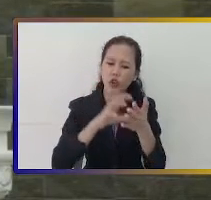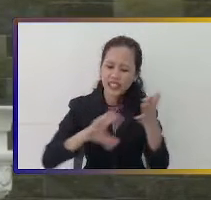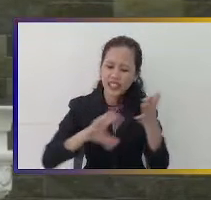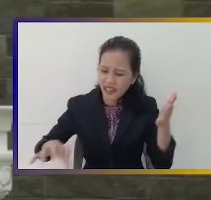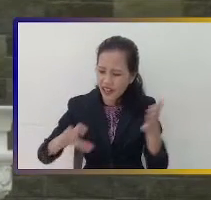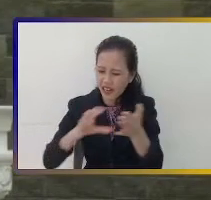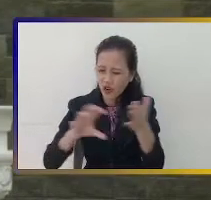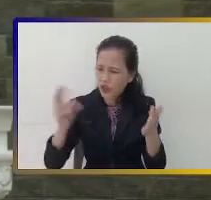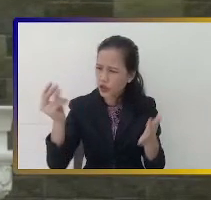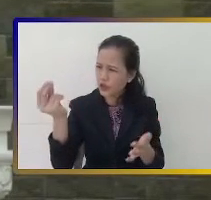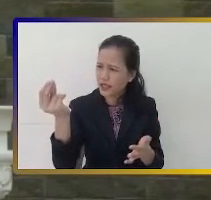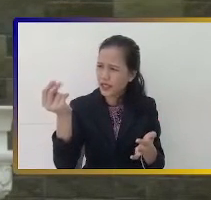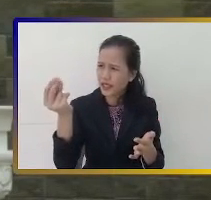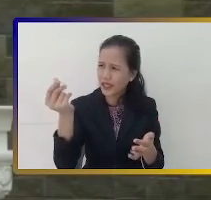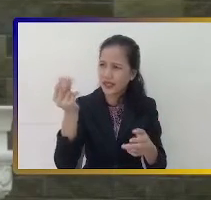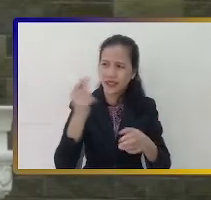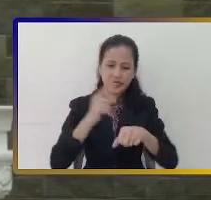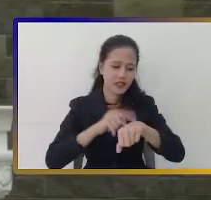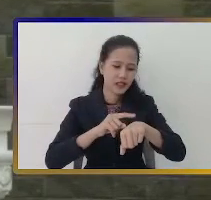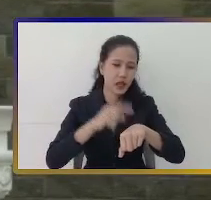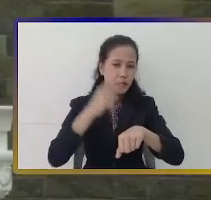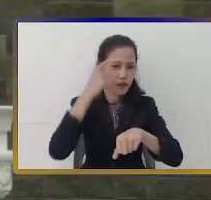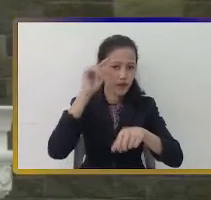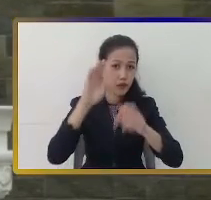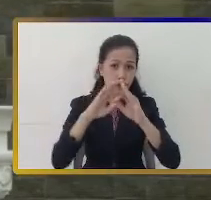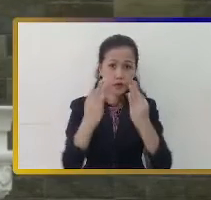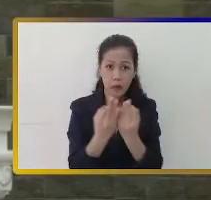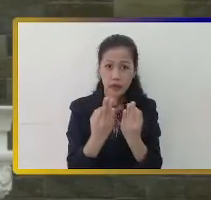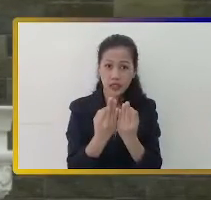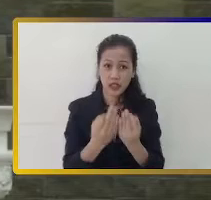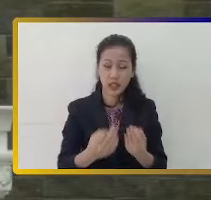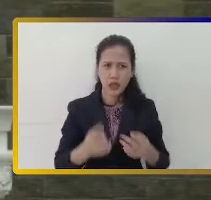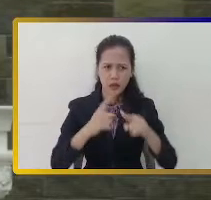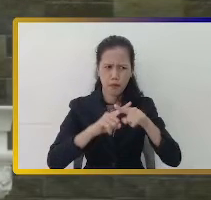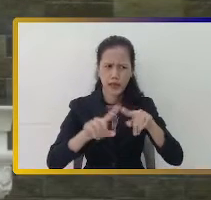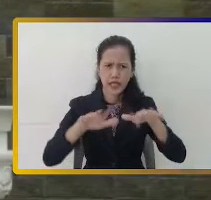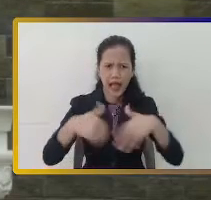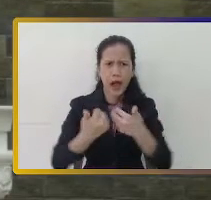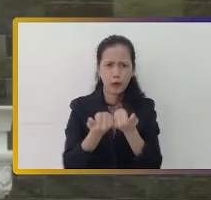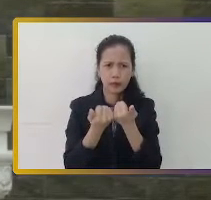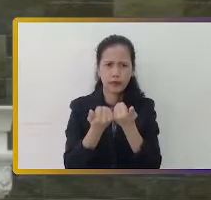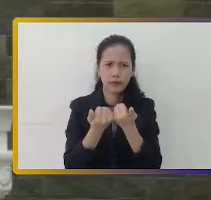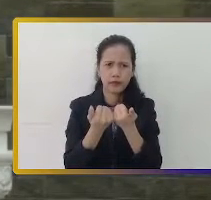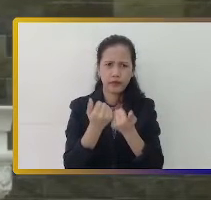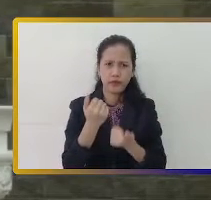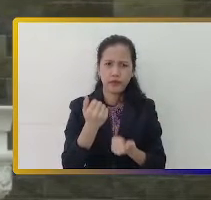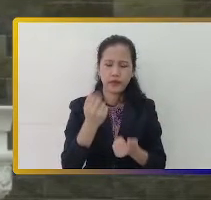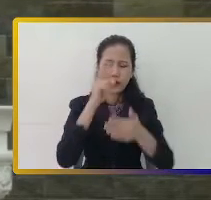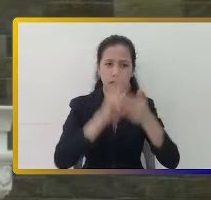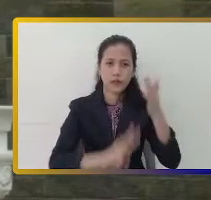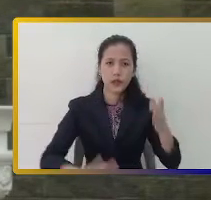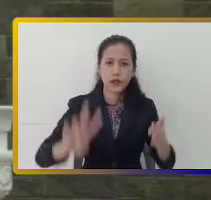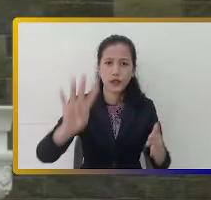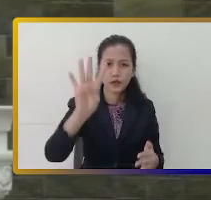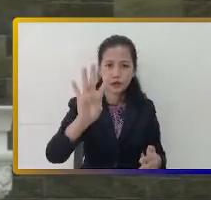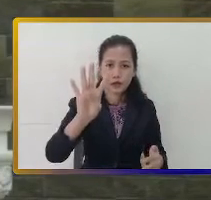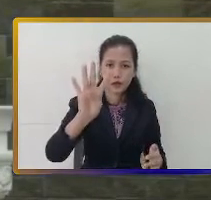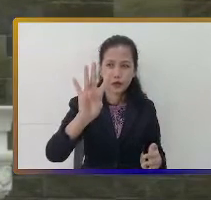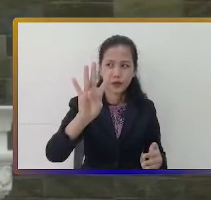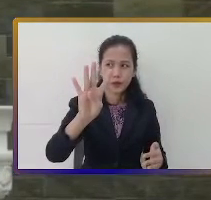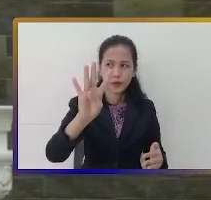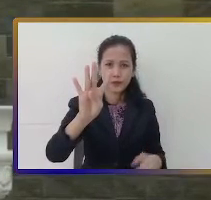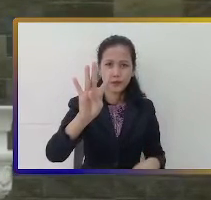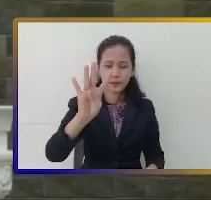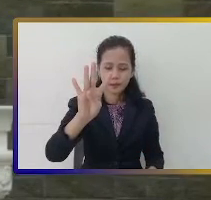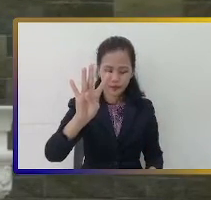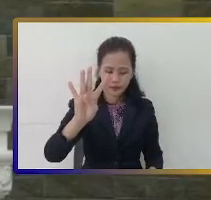Kapatid, we should make known God in our homes. Pero paano po natin gagawin po yan? In verse number 4, ang sabi po